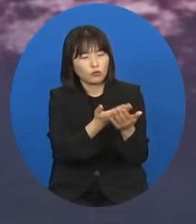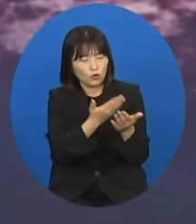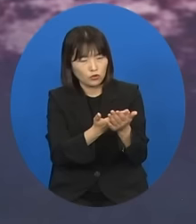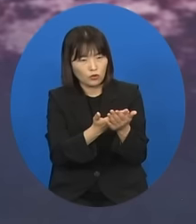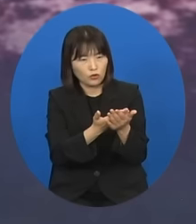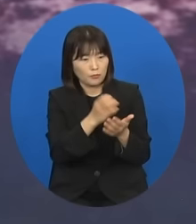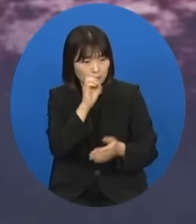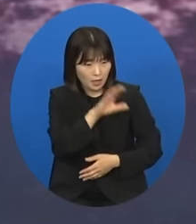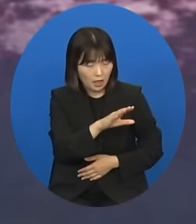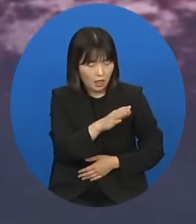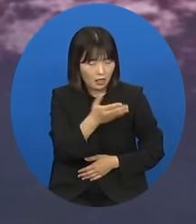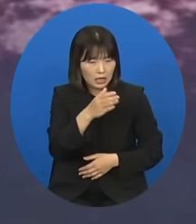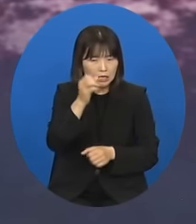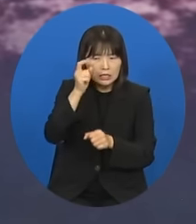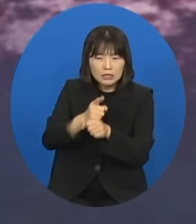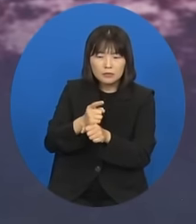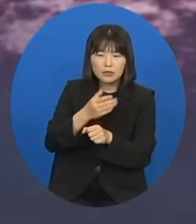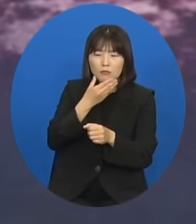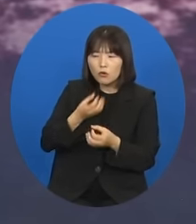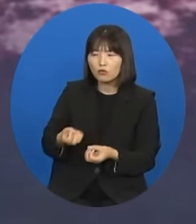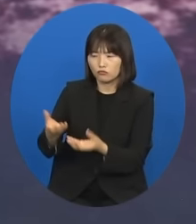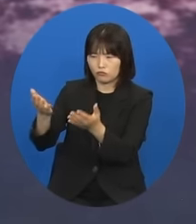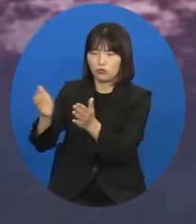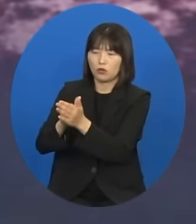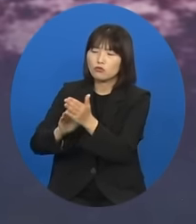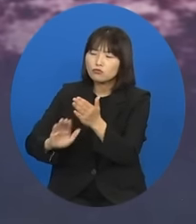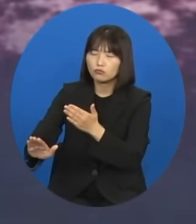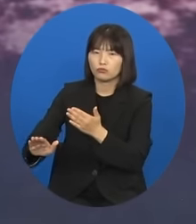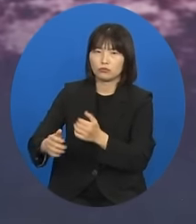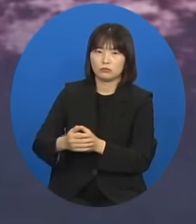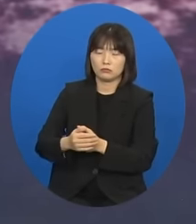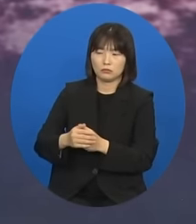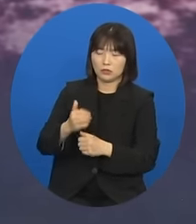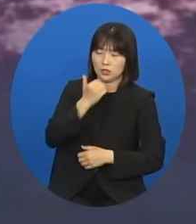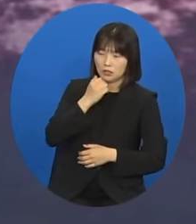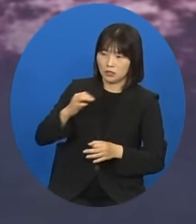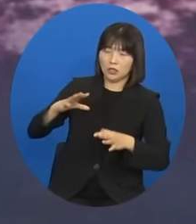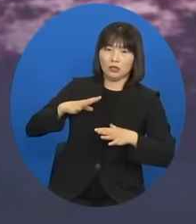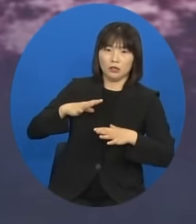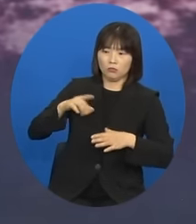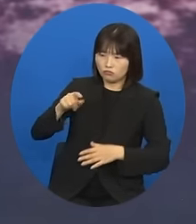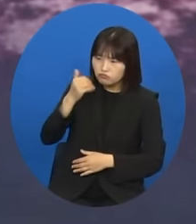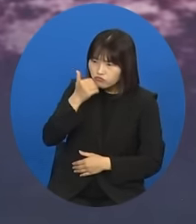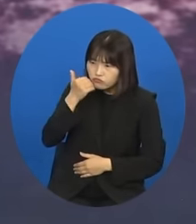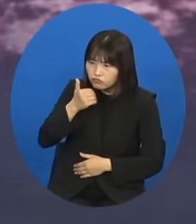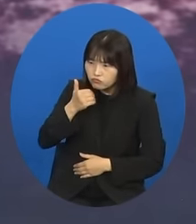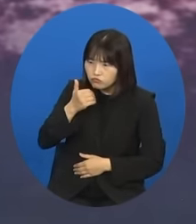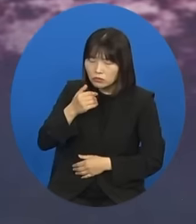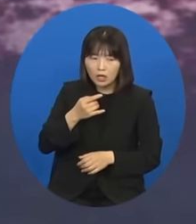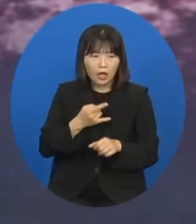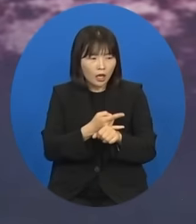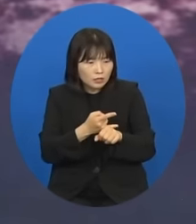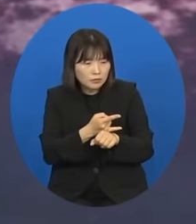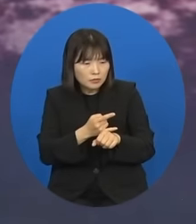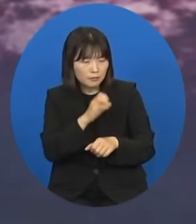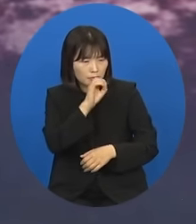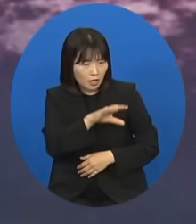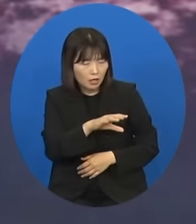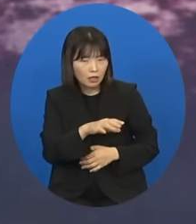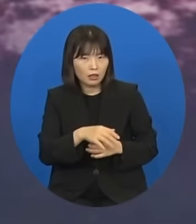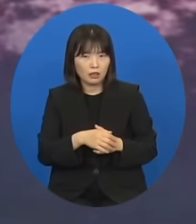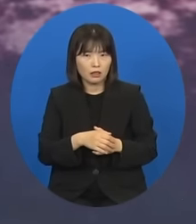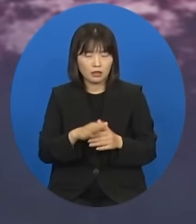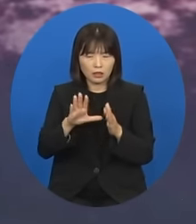이미 복을 다 빌어 준 다음이어서 이삭이 깜짝 놀라는 거 넌 누구냐 애입니다 그때